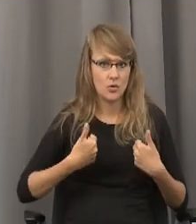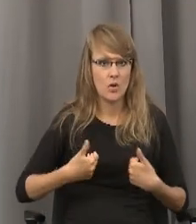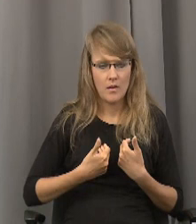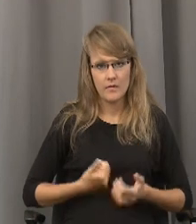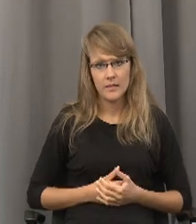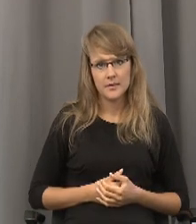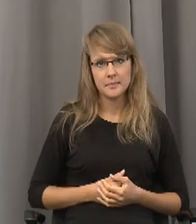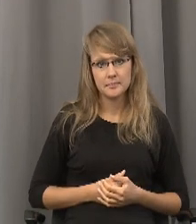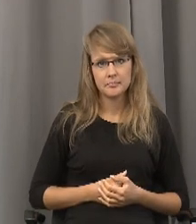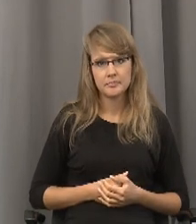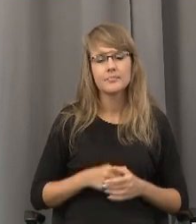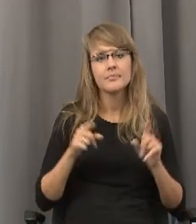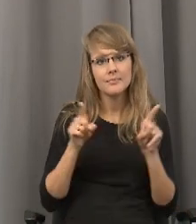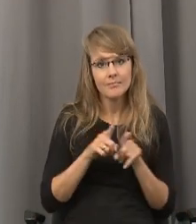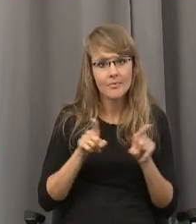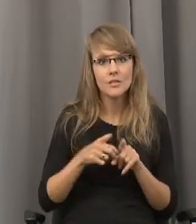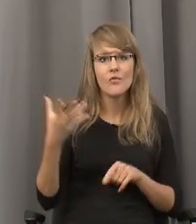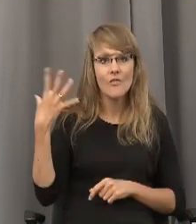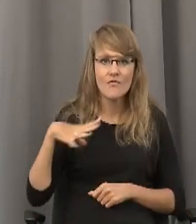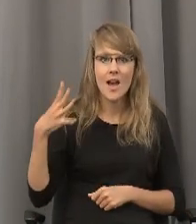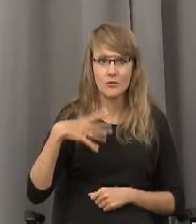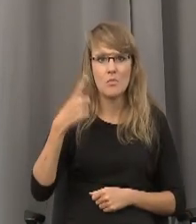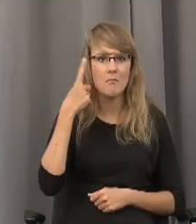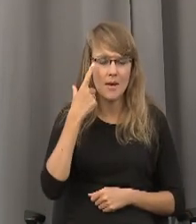A jednocześnie warto jest pamiętać, że